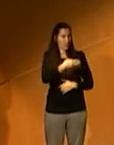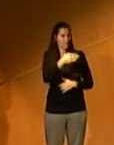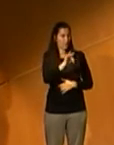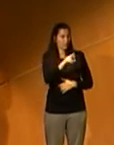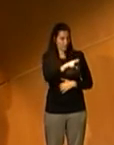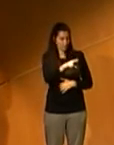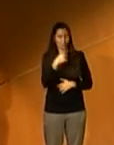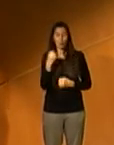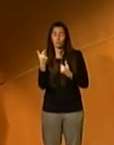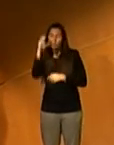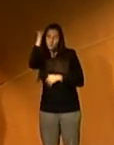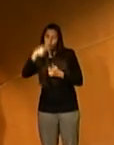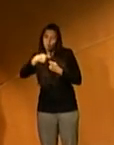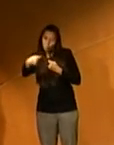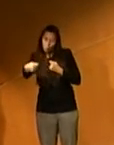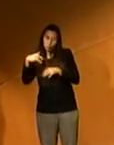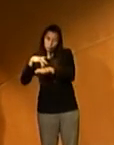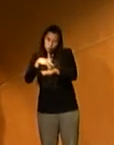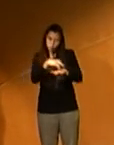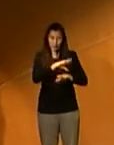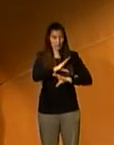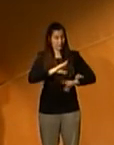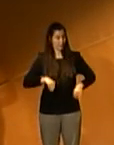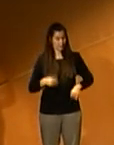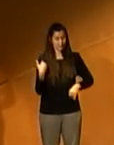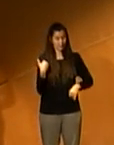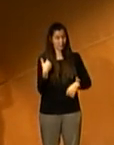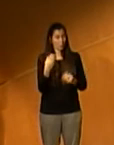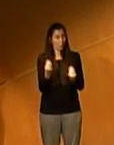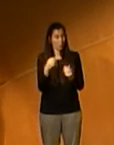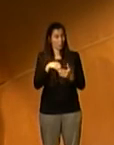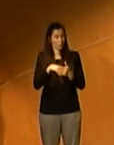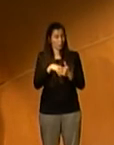différents stages longs et le dernier se déroule en ESAT.